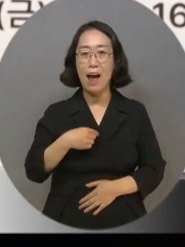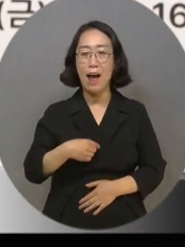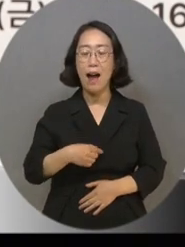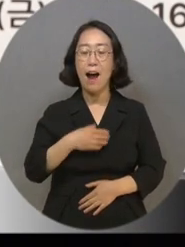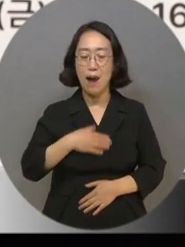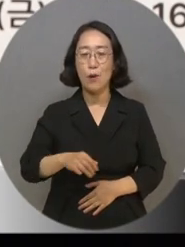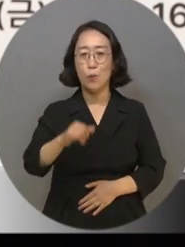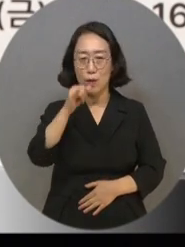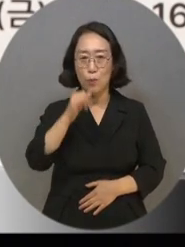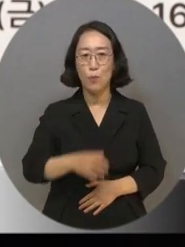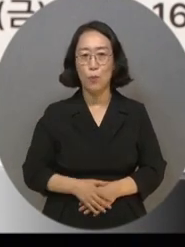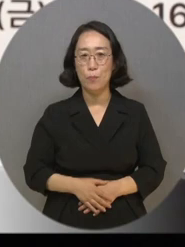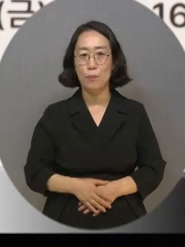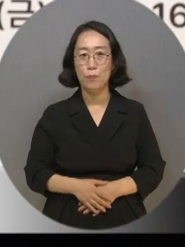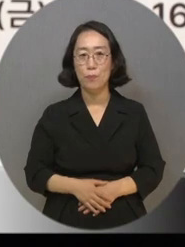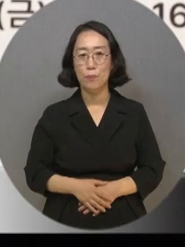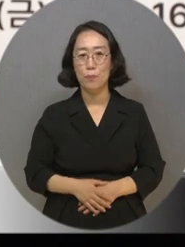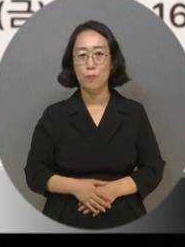알고